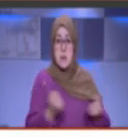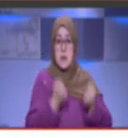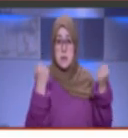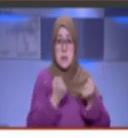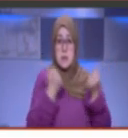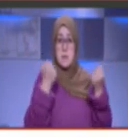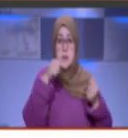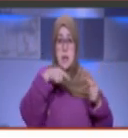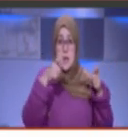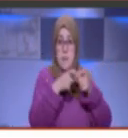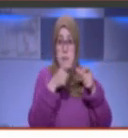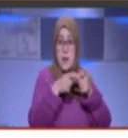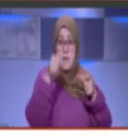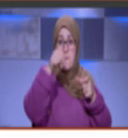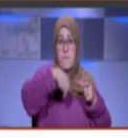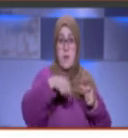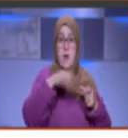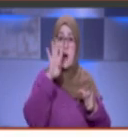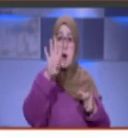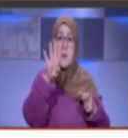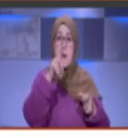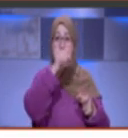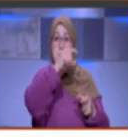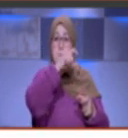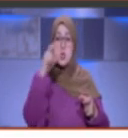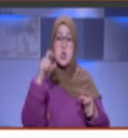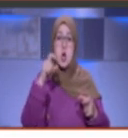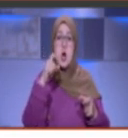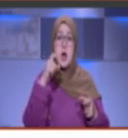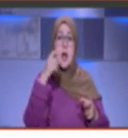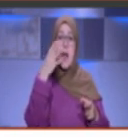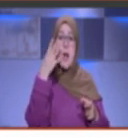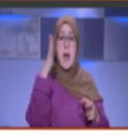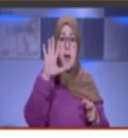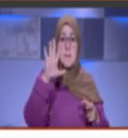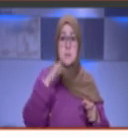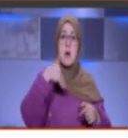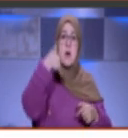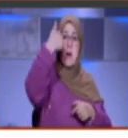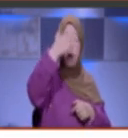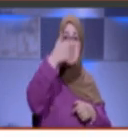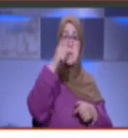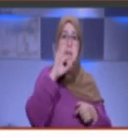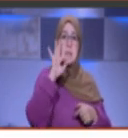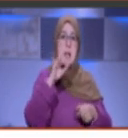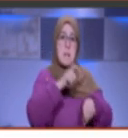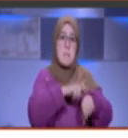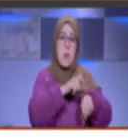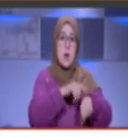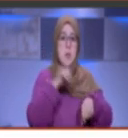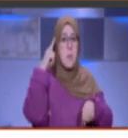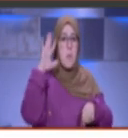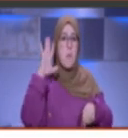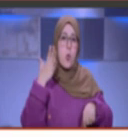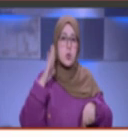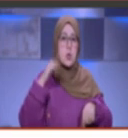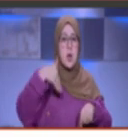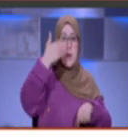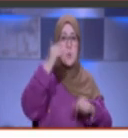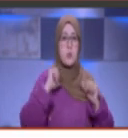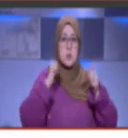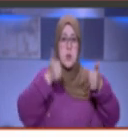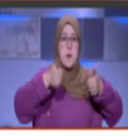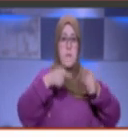تستأنف التدريبات الجماعية في 4 مايو مع 3 مواعيد مقترحة للمساهمة في اختتام